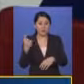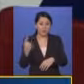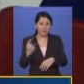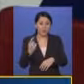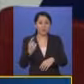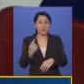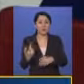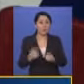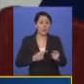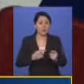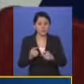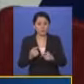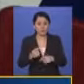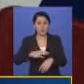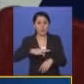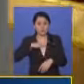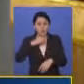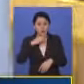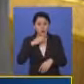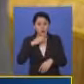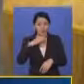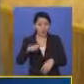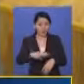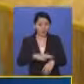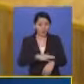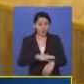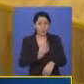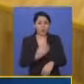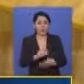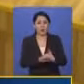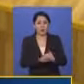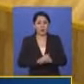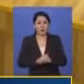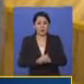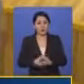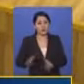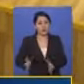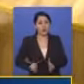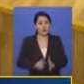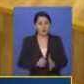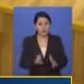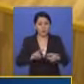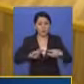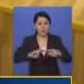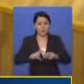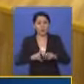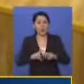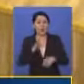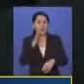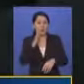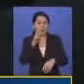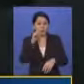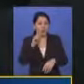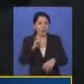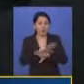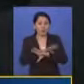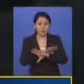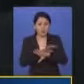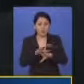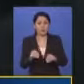қожалықтарының басшыларда назардан тыс қалмады. Ұзақ жылғы ынтымақтастық жолдардағы форс-мажорлық жағдайлар кезінде қолайсыз